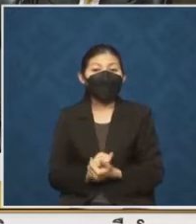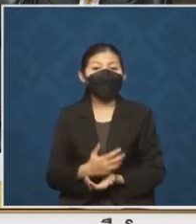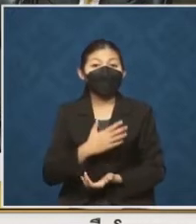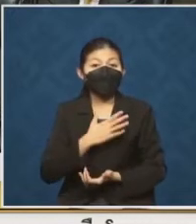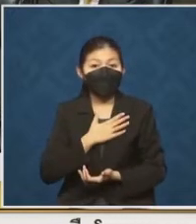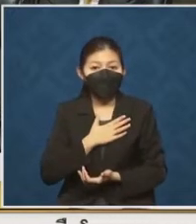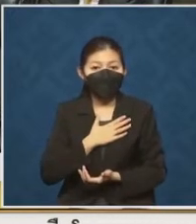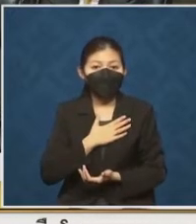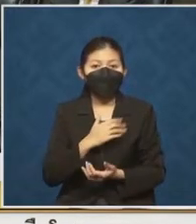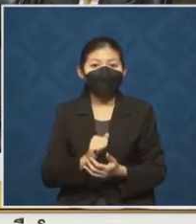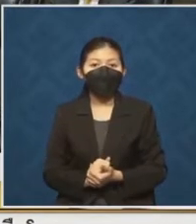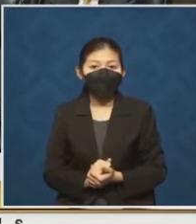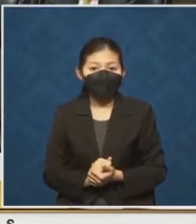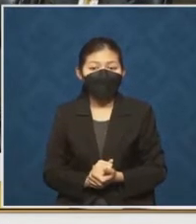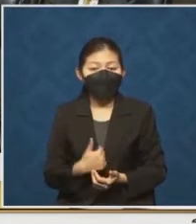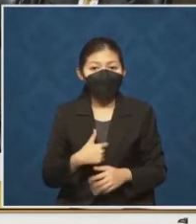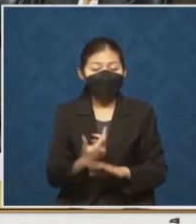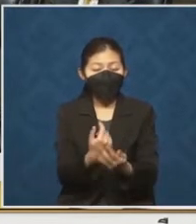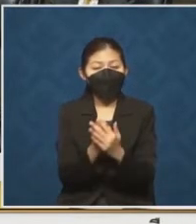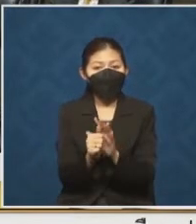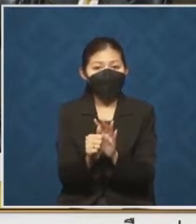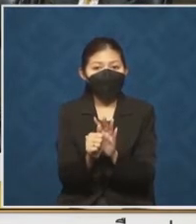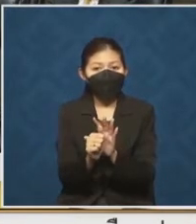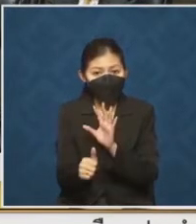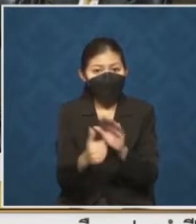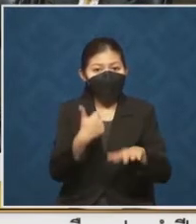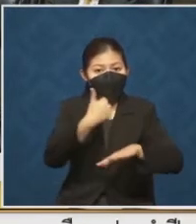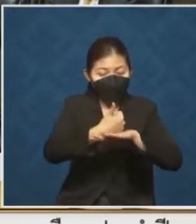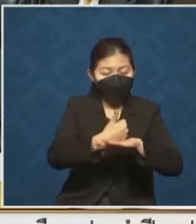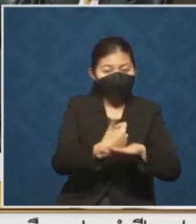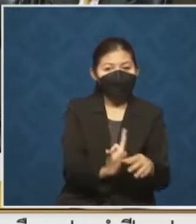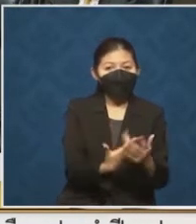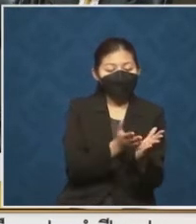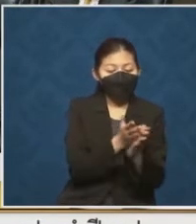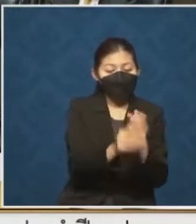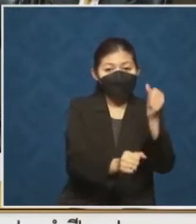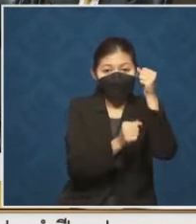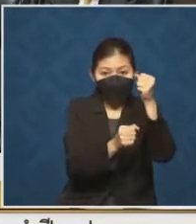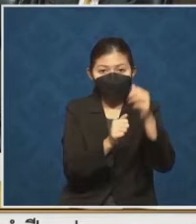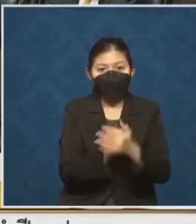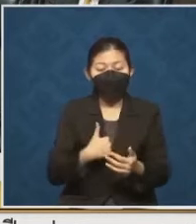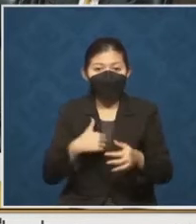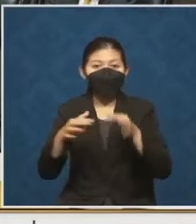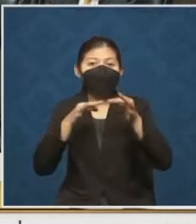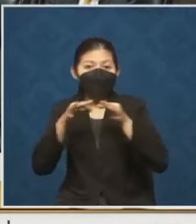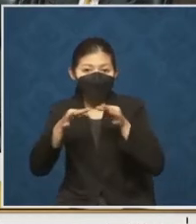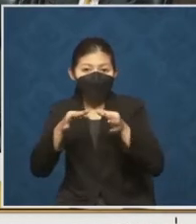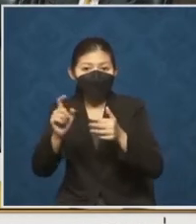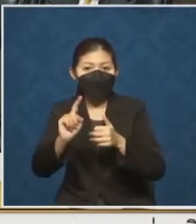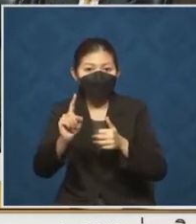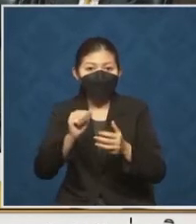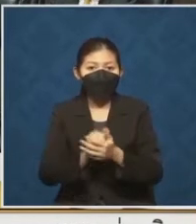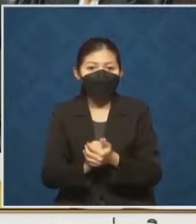ด้วยเนื้อหาได้ข้อเท็จจริงและปัญหาที่เสนอให้เกิดประโยชน์สูงสุดผมเองและ